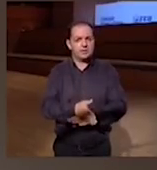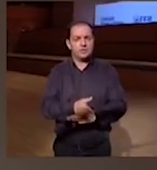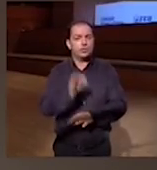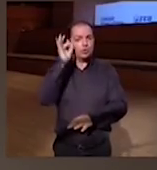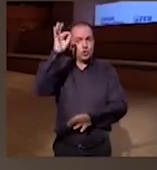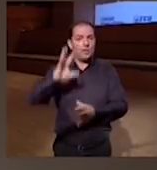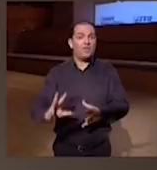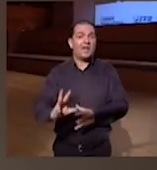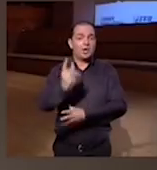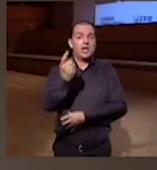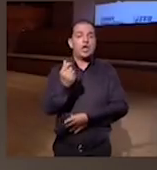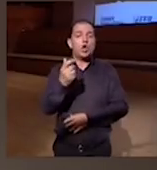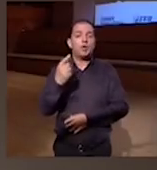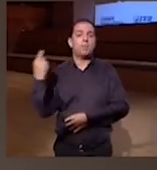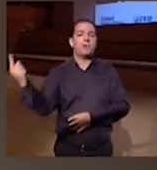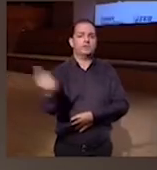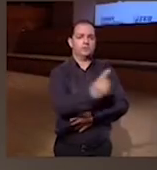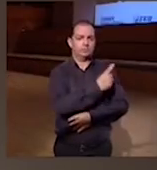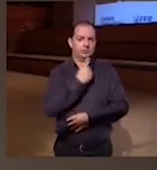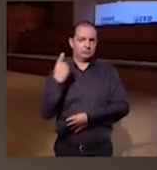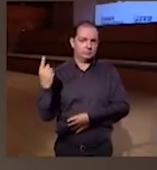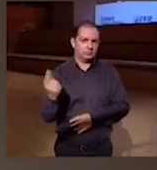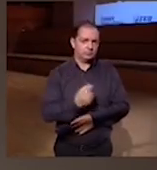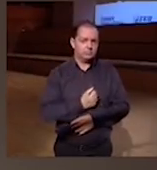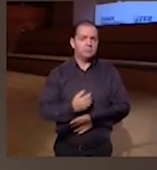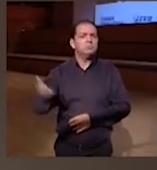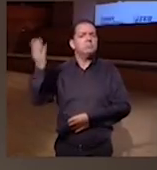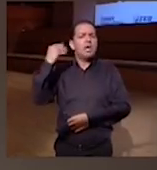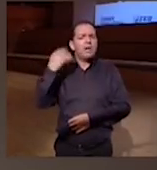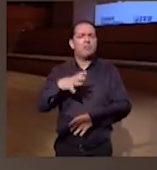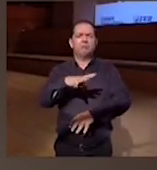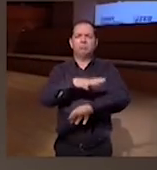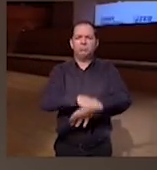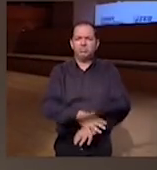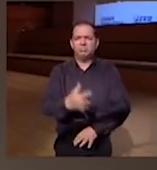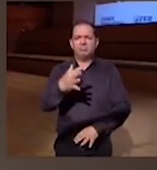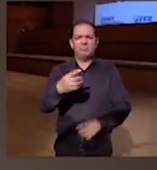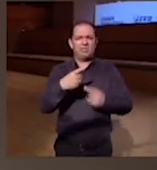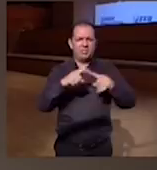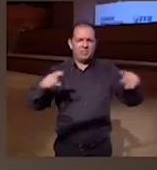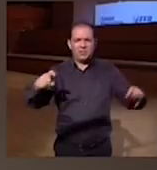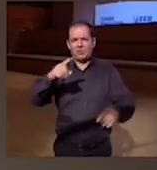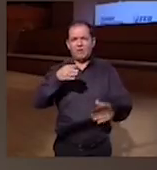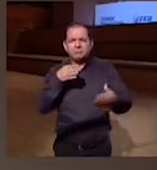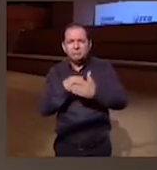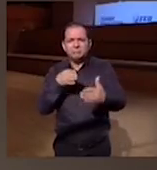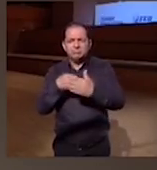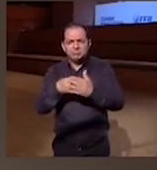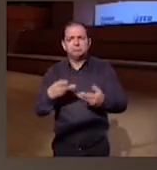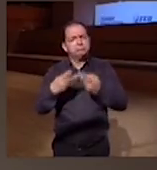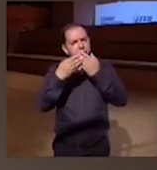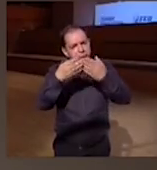βελτίωση του οικονομικού περιβάλλοντος, την άρση χρόνιων παθογενειών και τη διευκόλυνση της επιχειρηματικής